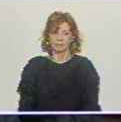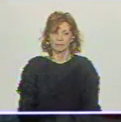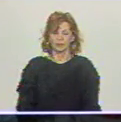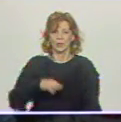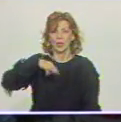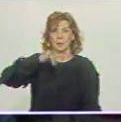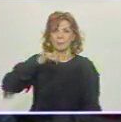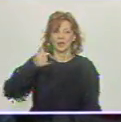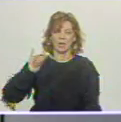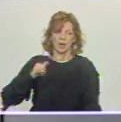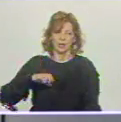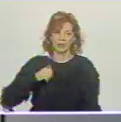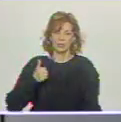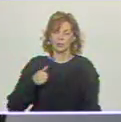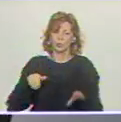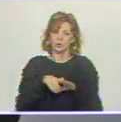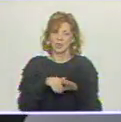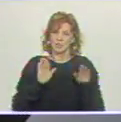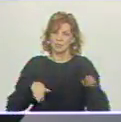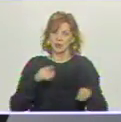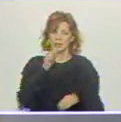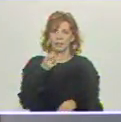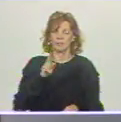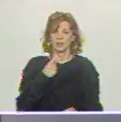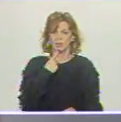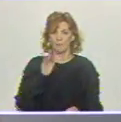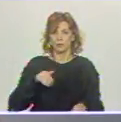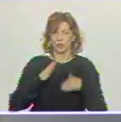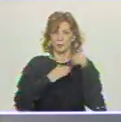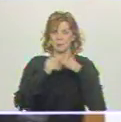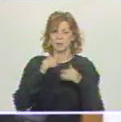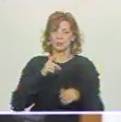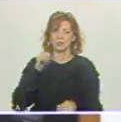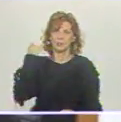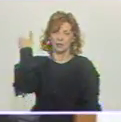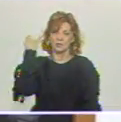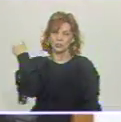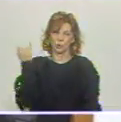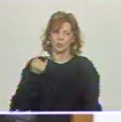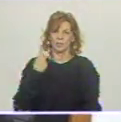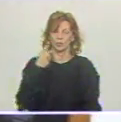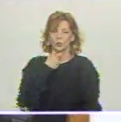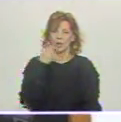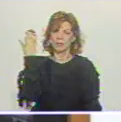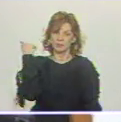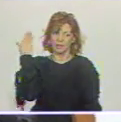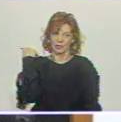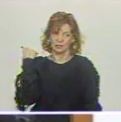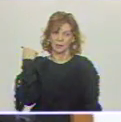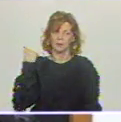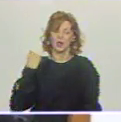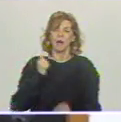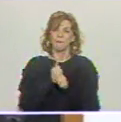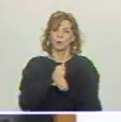Mihai Murărețu este operator imagine, însă pasiunea pentru istorie l-a însoțit încă din copilărie. Acum 2 ani, cele două s-au contopit într-un